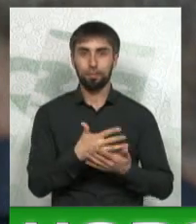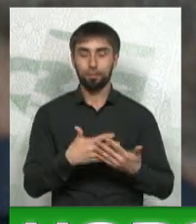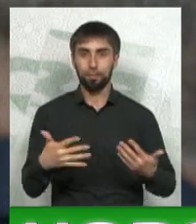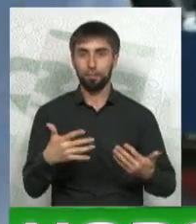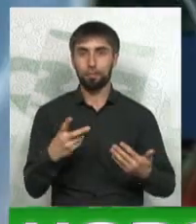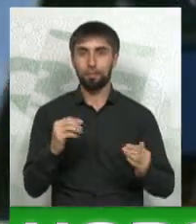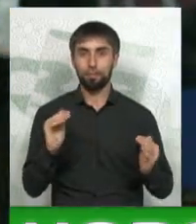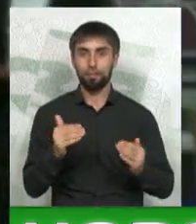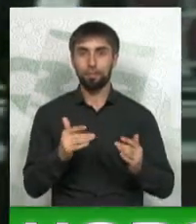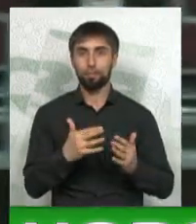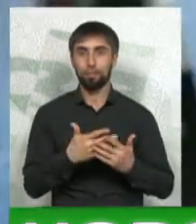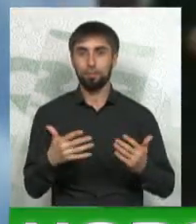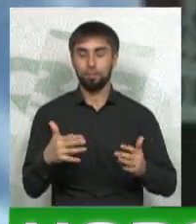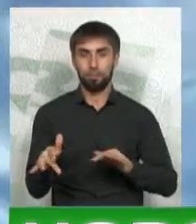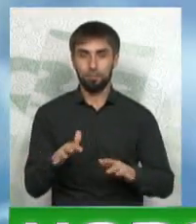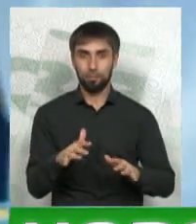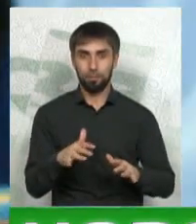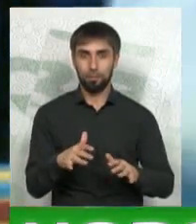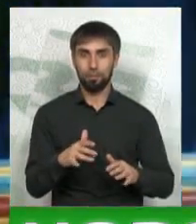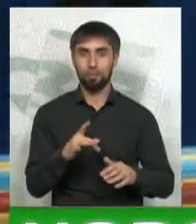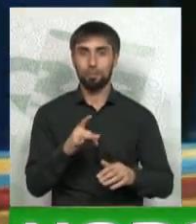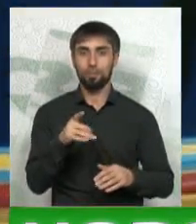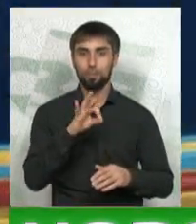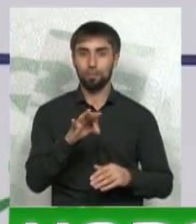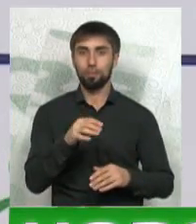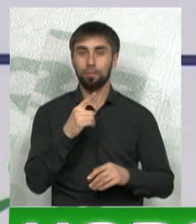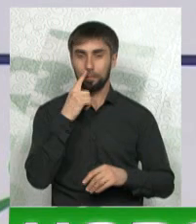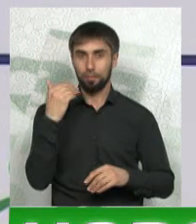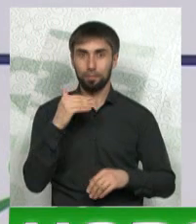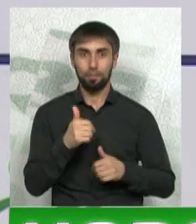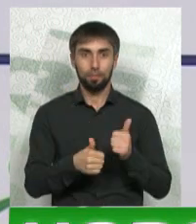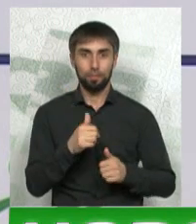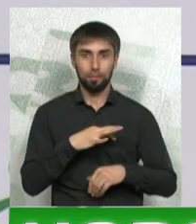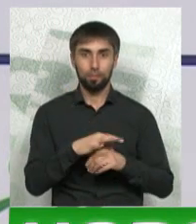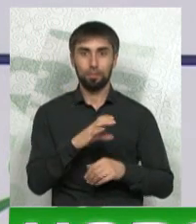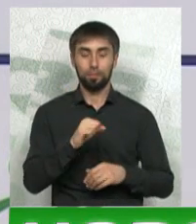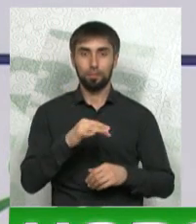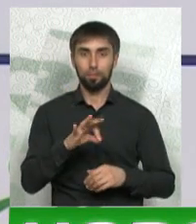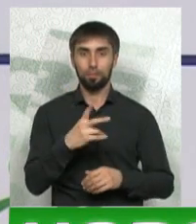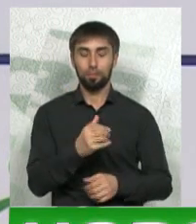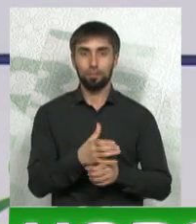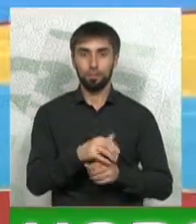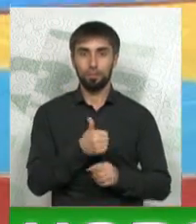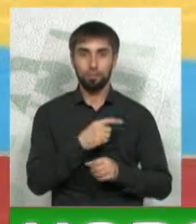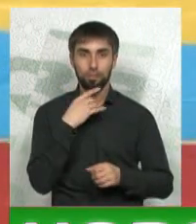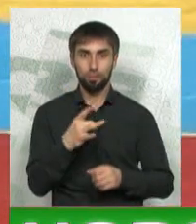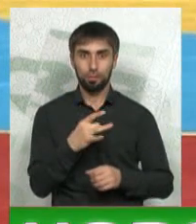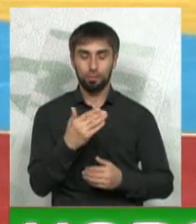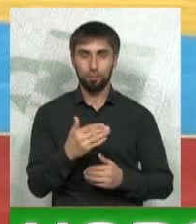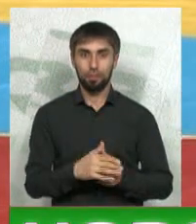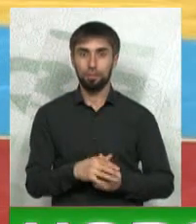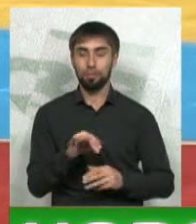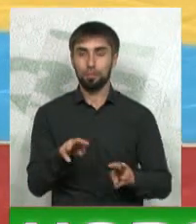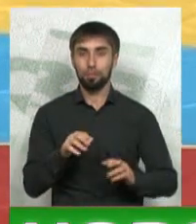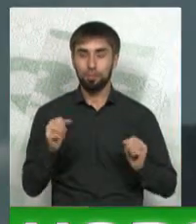не менее масштабных спортивных мероприятий. Речь идет и о прошедшем турнире по самбо на Кубок главы Ингушетии Махмуда Али Калиматова.